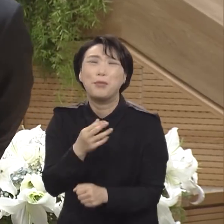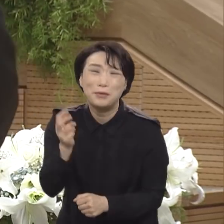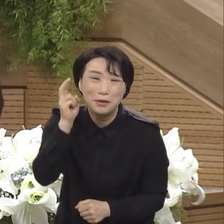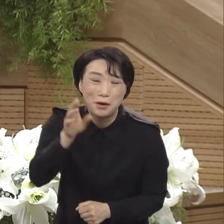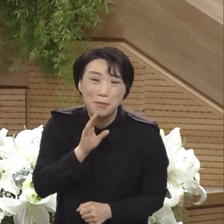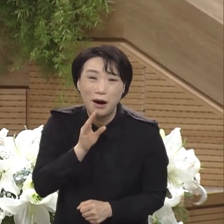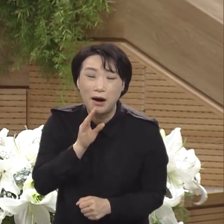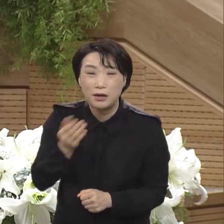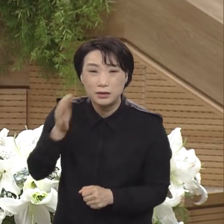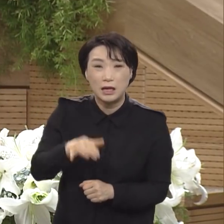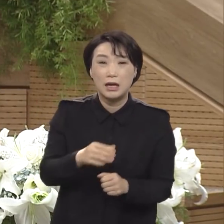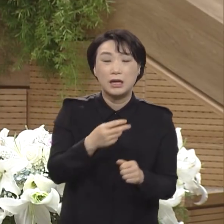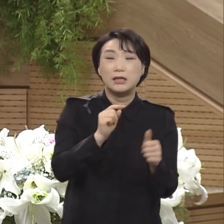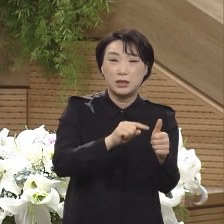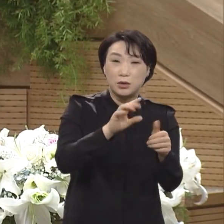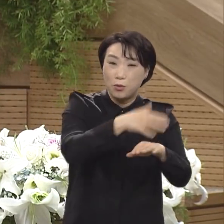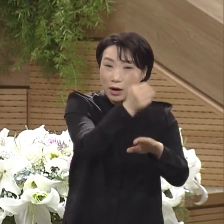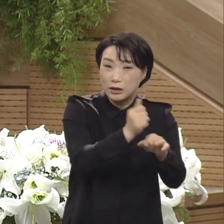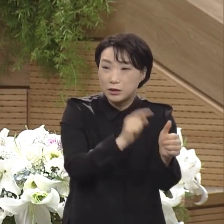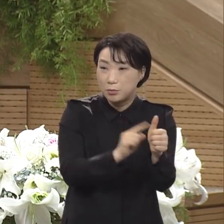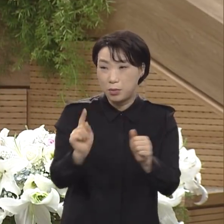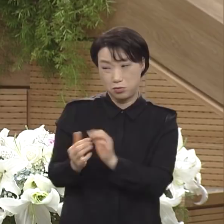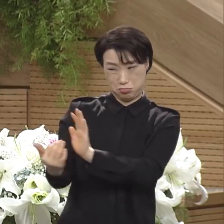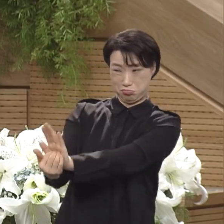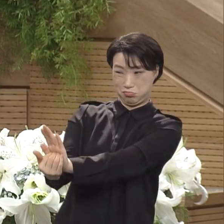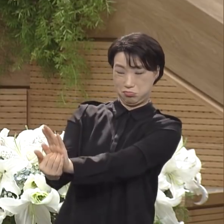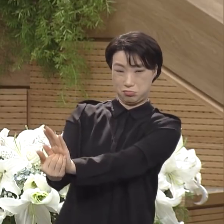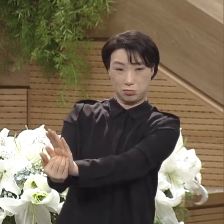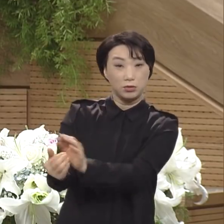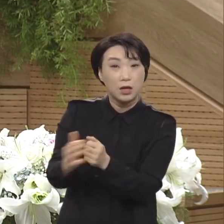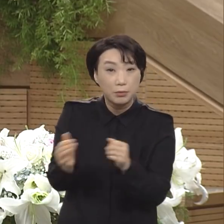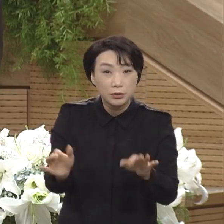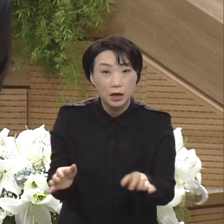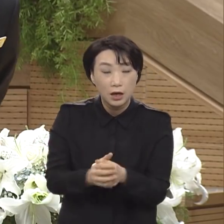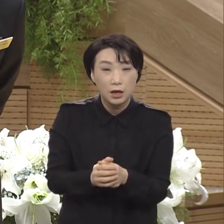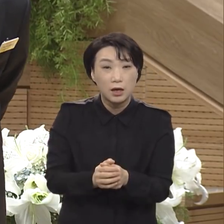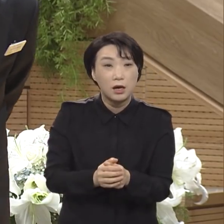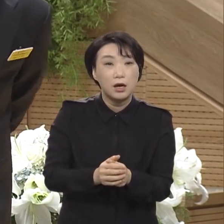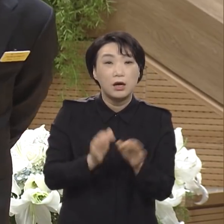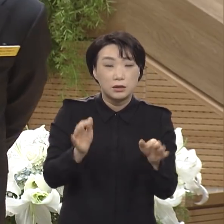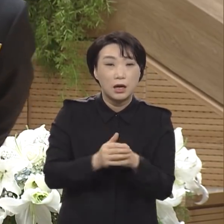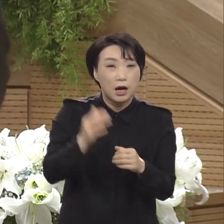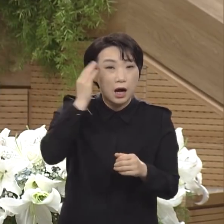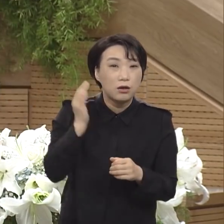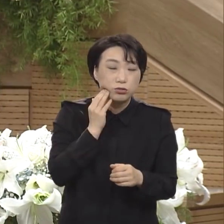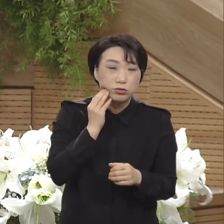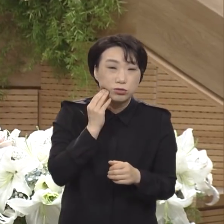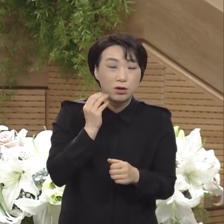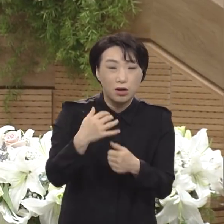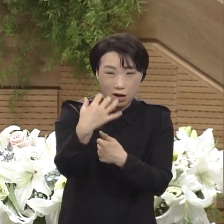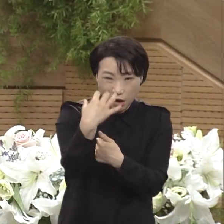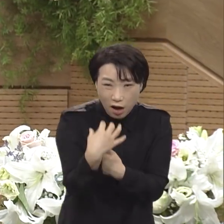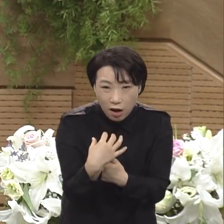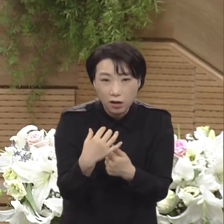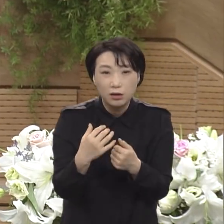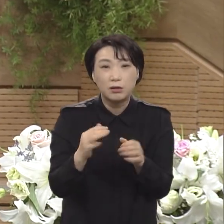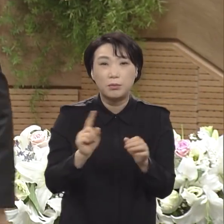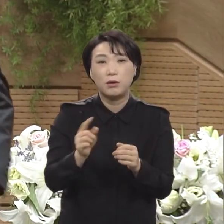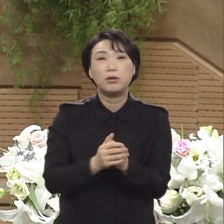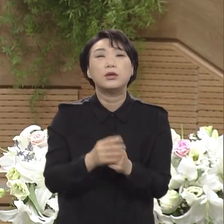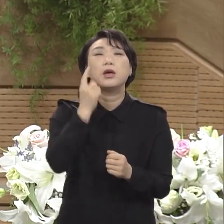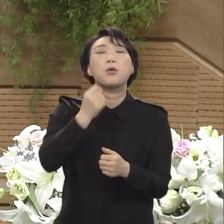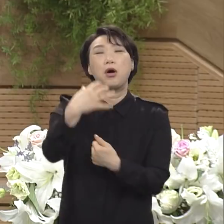세국 정치가 불러온 것이 일본에게 우리나라가 36년 동안 억압당하는 그런 일이